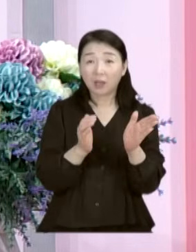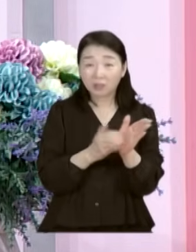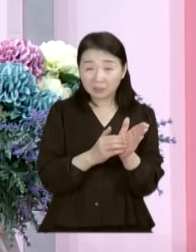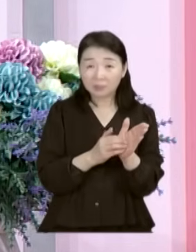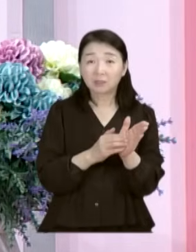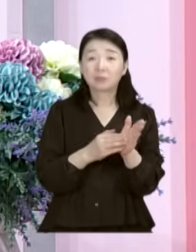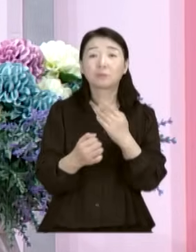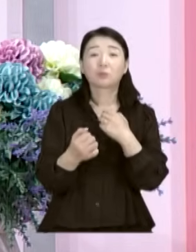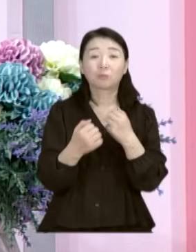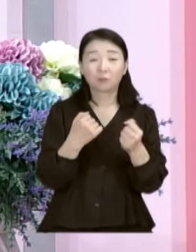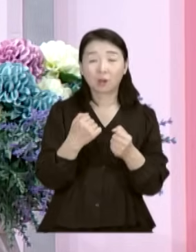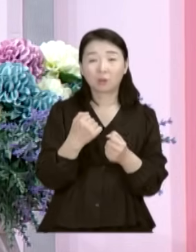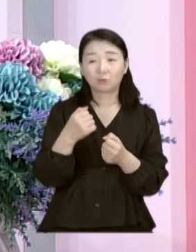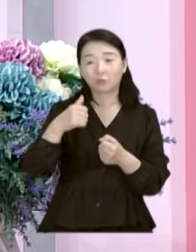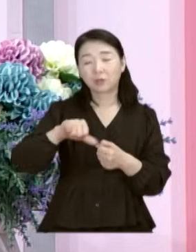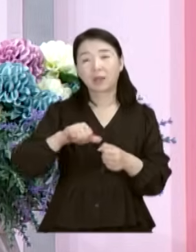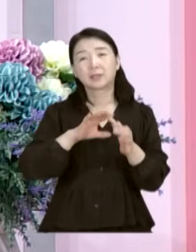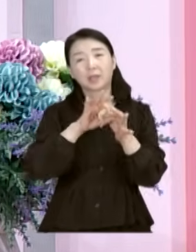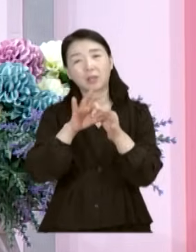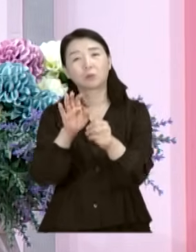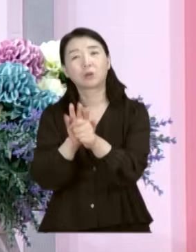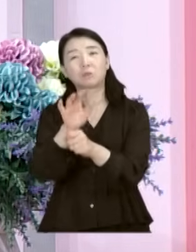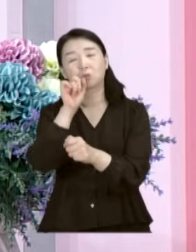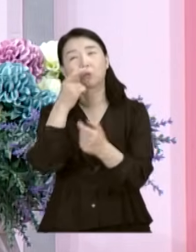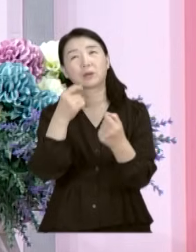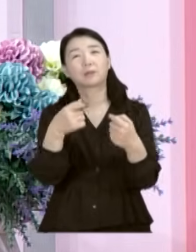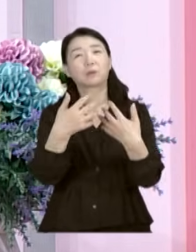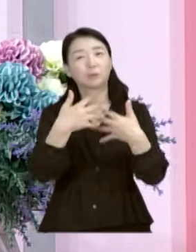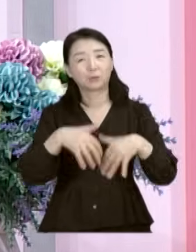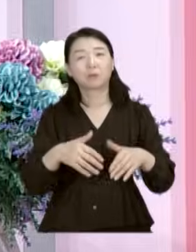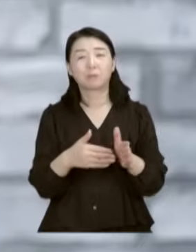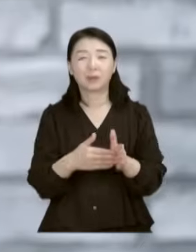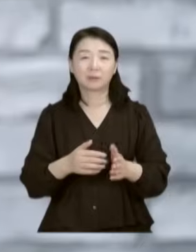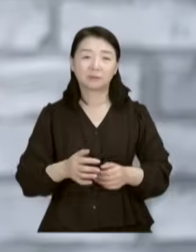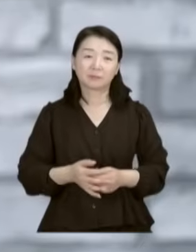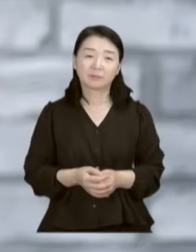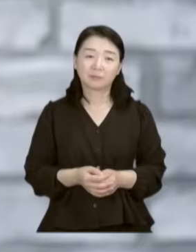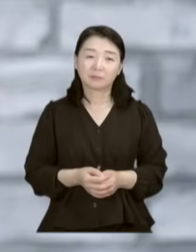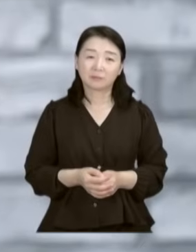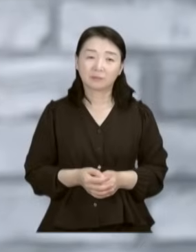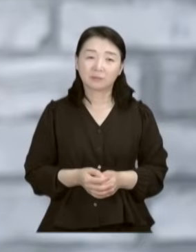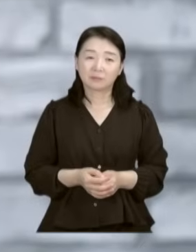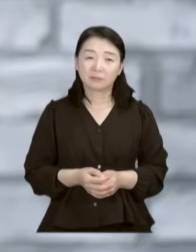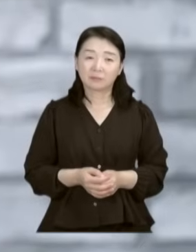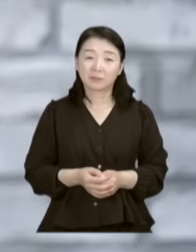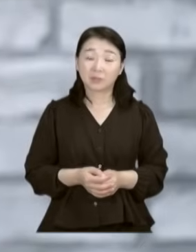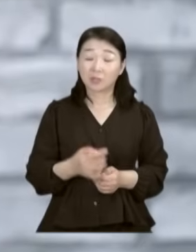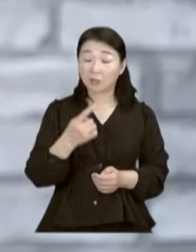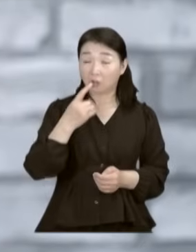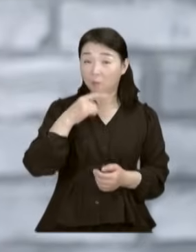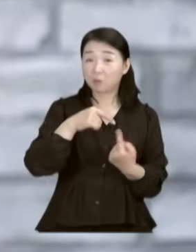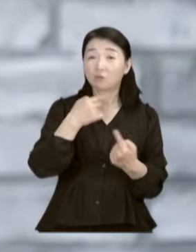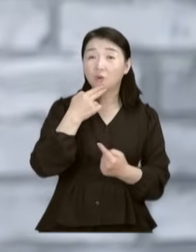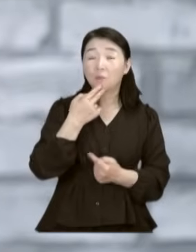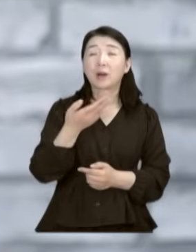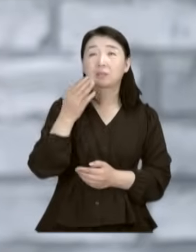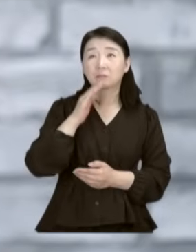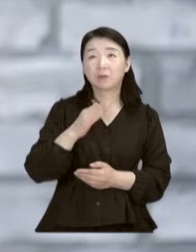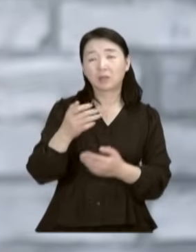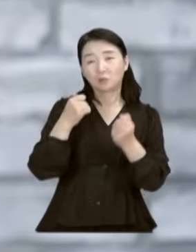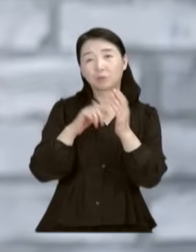때까지는 그 아이를 계속 결연해 주면 좋겠다는게 이제 조건이에요 아 이분이 알리스타를 안 하더라고요